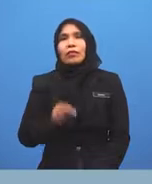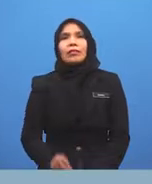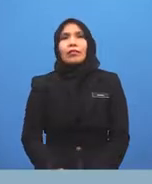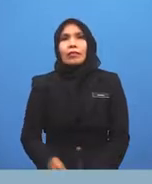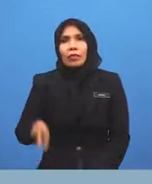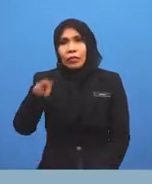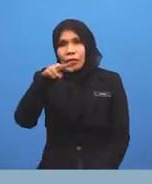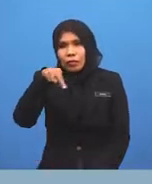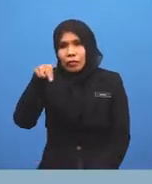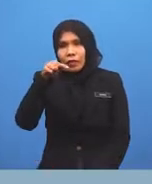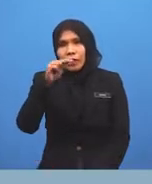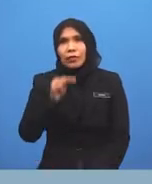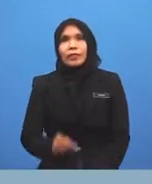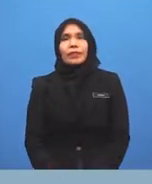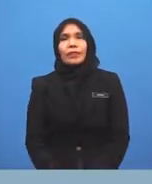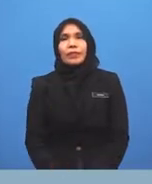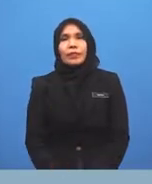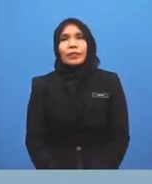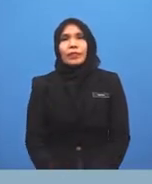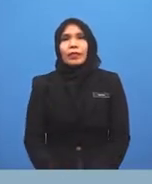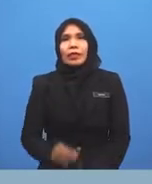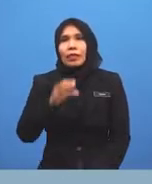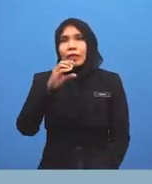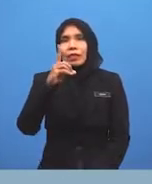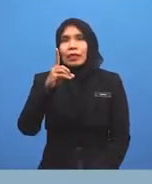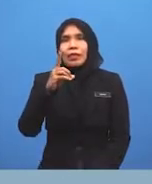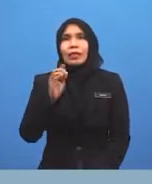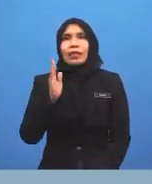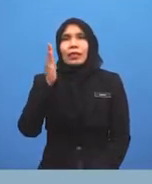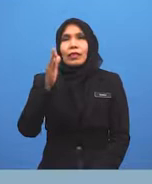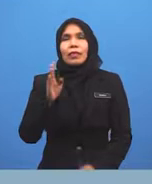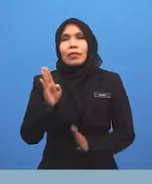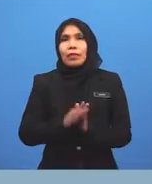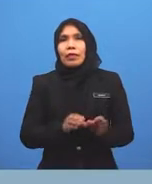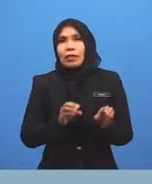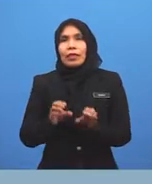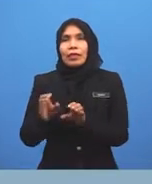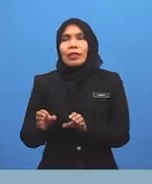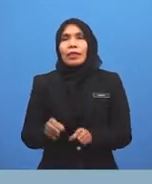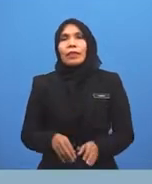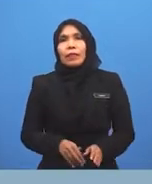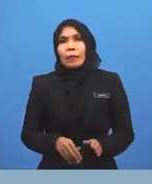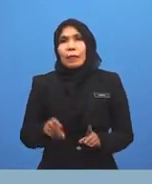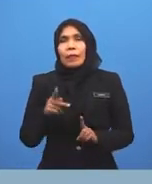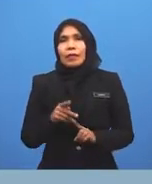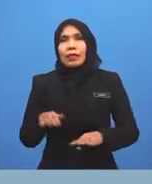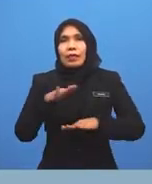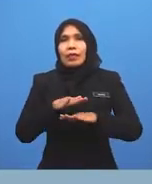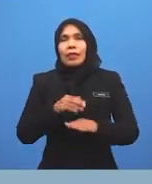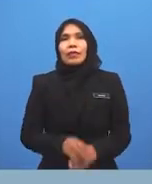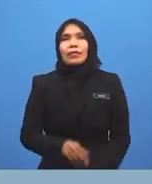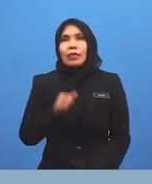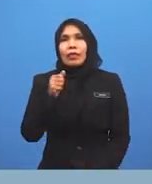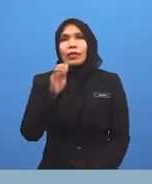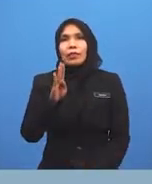Apabila gegelung berpusing, bahagian CD akan bergerak ke atas, manakala bahagian AB